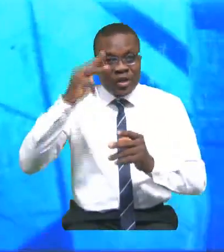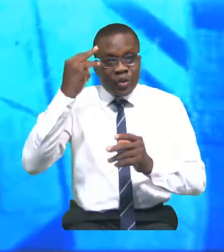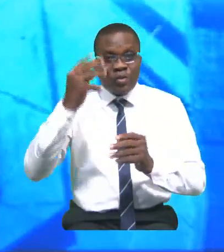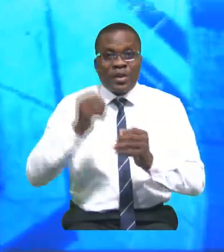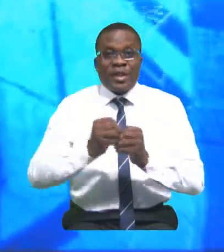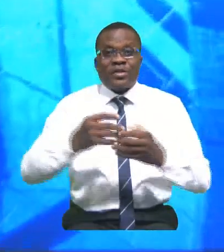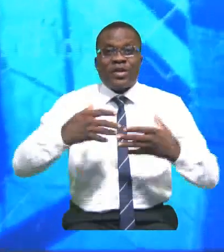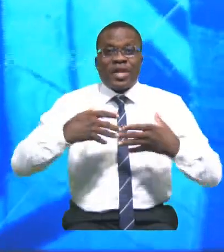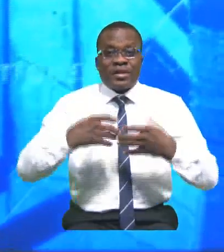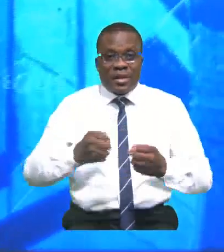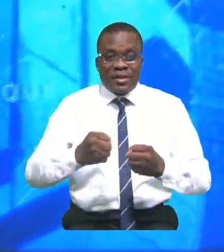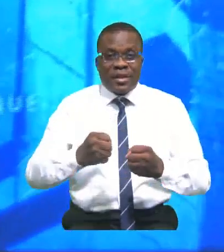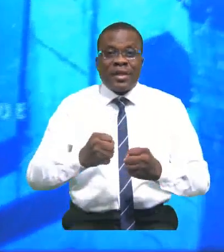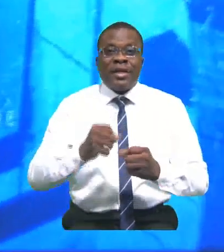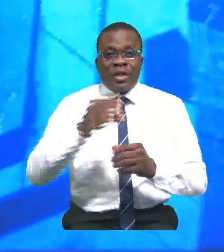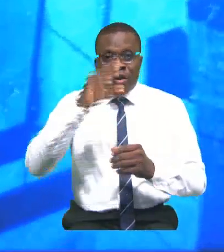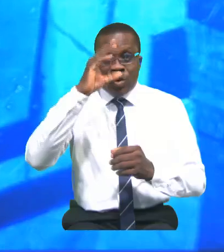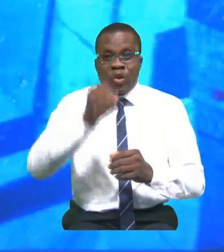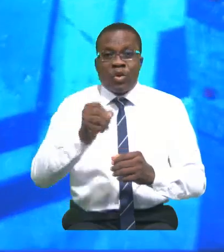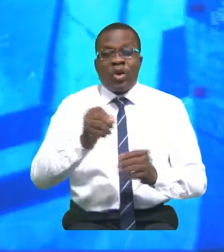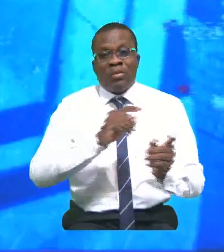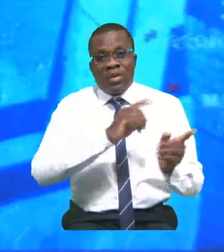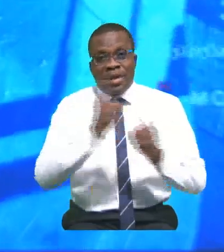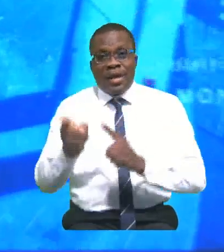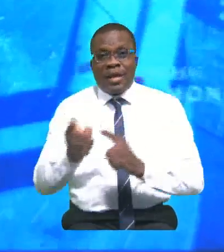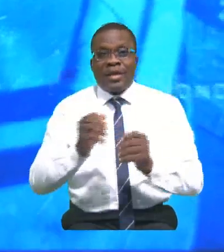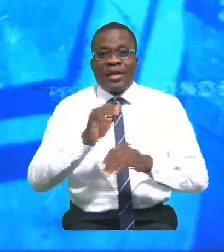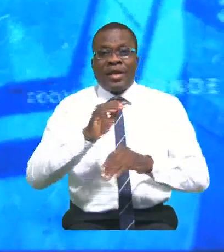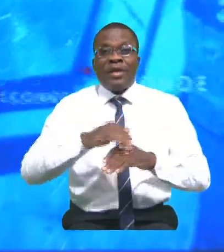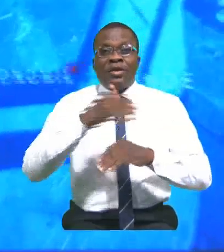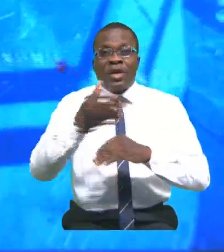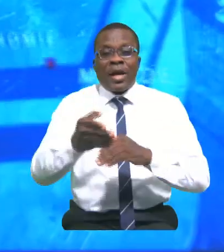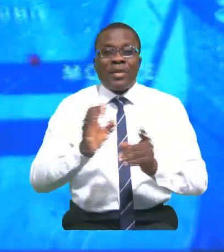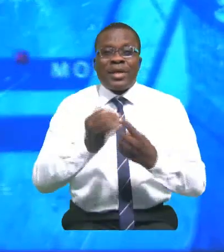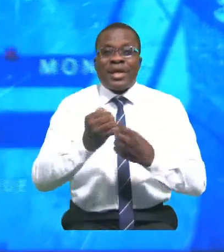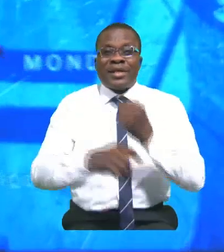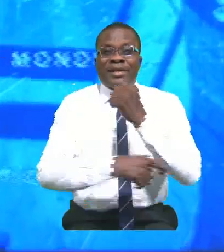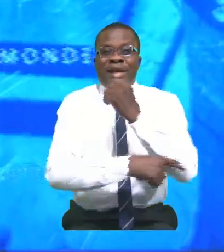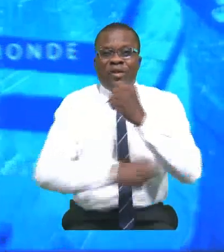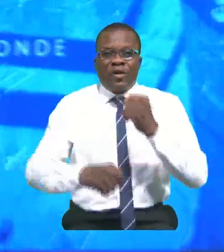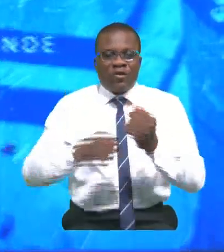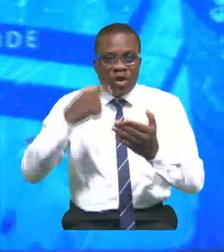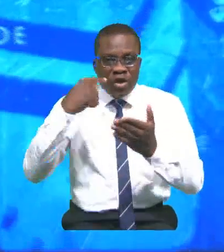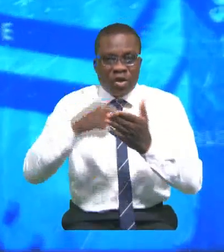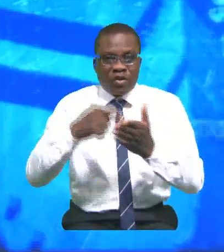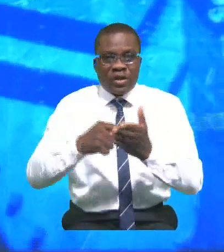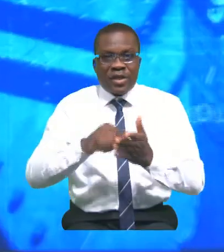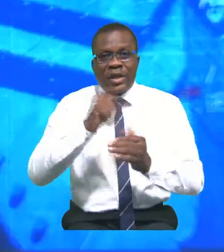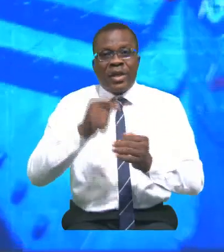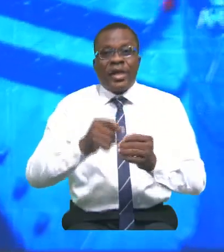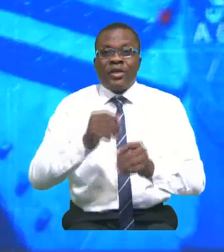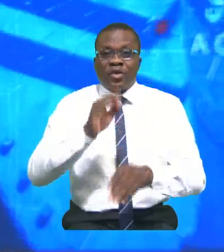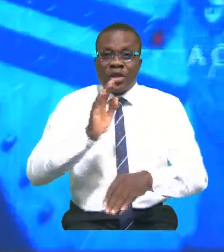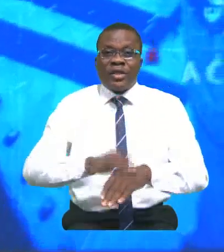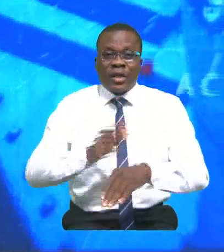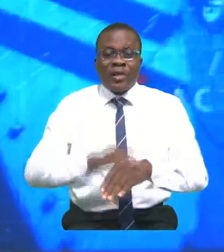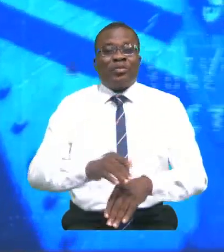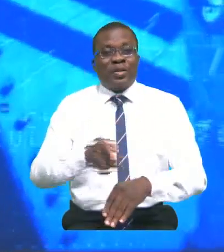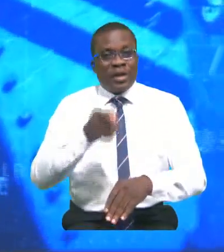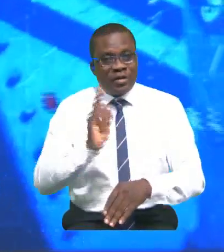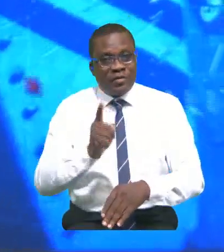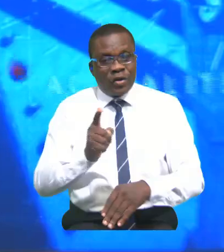Santé Benjamin hpatin a effectué le déplacement suite à des cas de fraude constatés ils ont été rappelés à l'ordre le point de